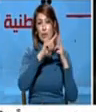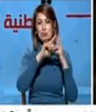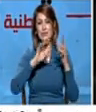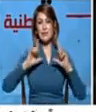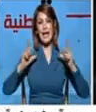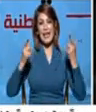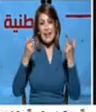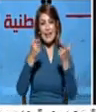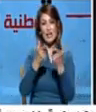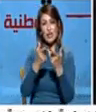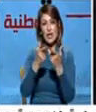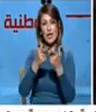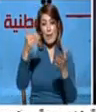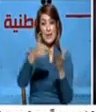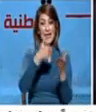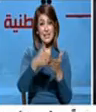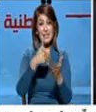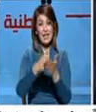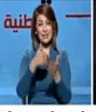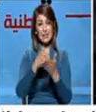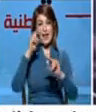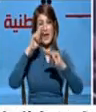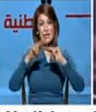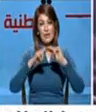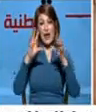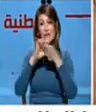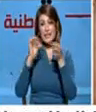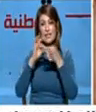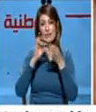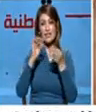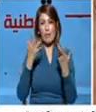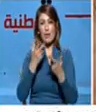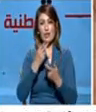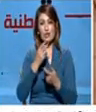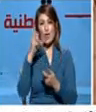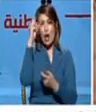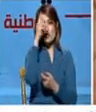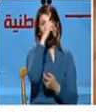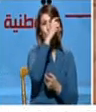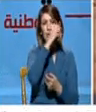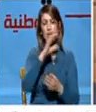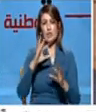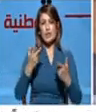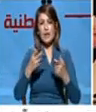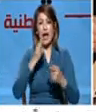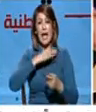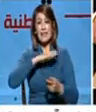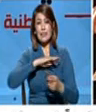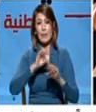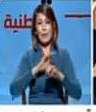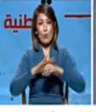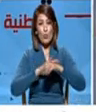بالمؤسسات الاقتصاديه التي تتعرض لصعوبات نتيجه عمليه الحفر الصحي باحداث منصه